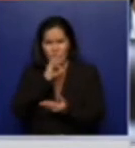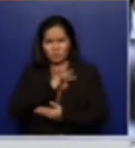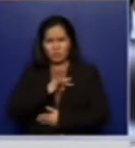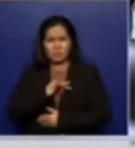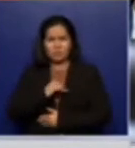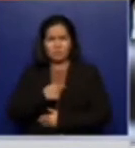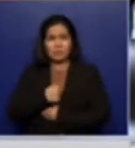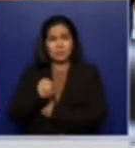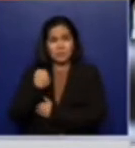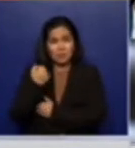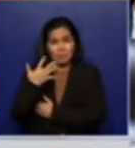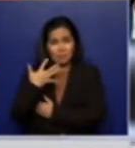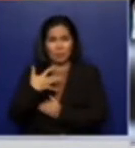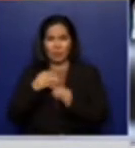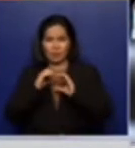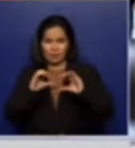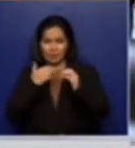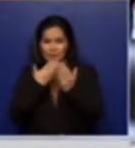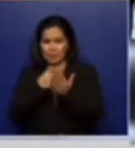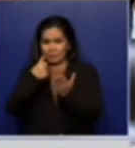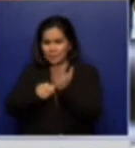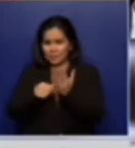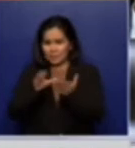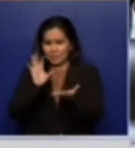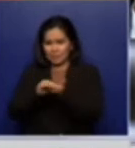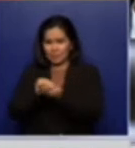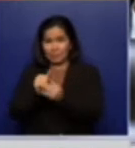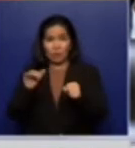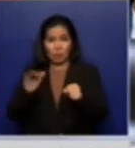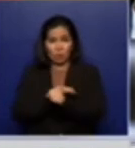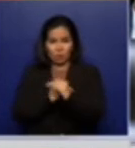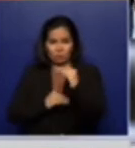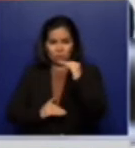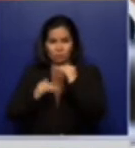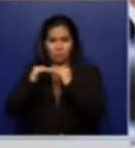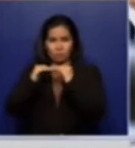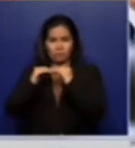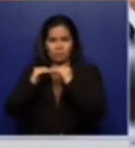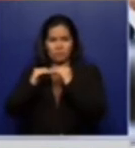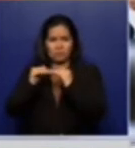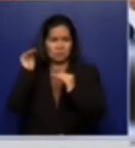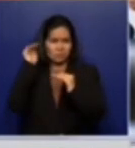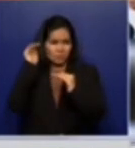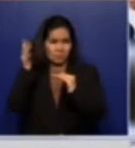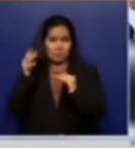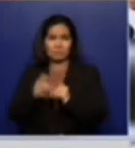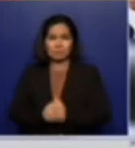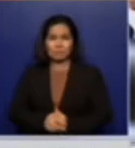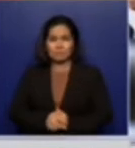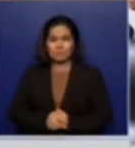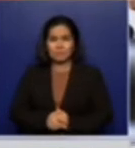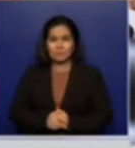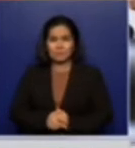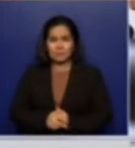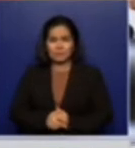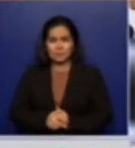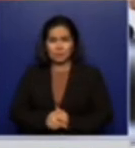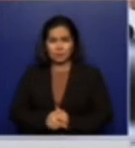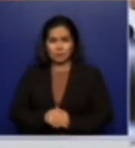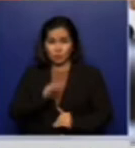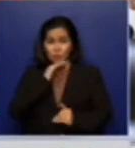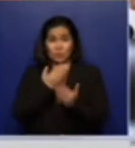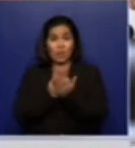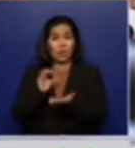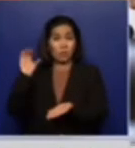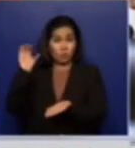าท่านจะเก็บภาษีได้ครบตามที่ท่านคาดการเพราะฉะนั้นเวลาตั้งงบ